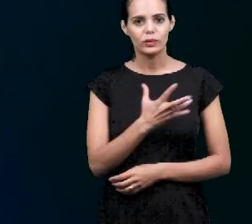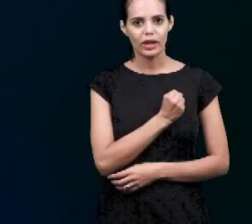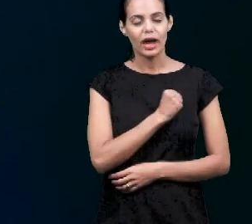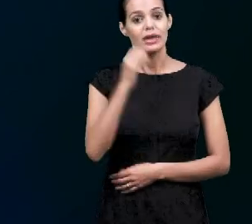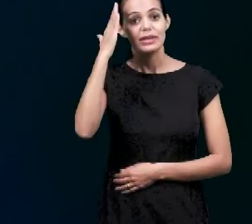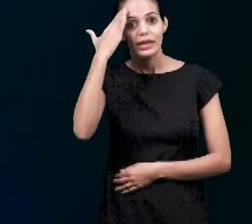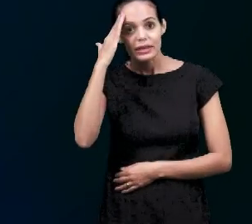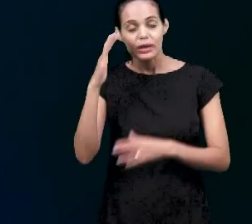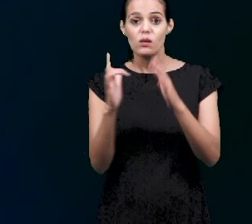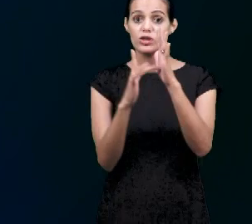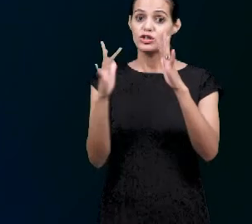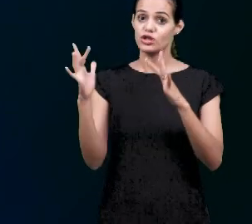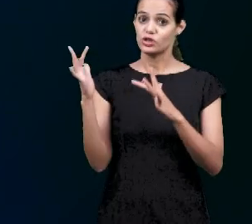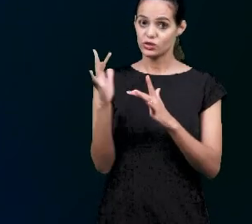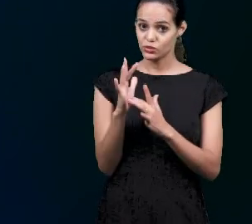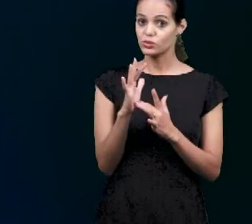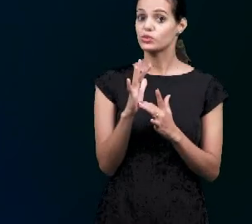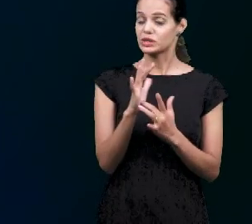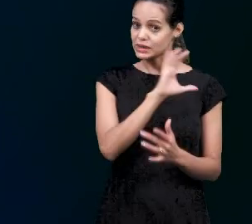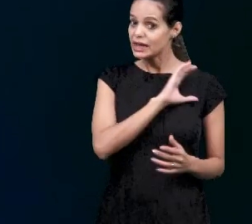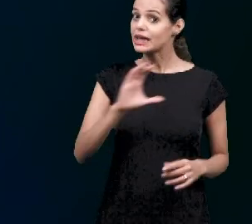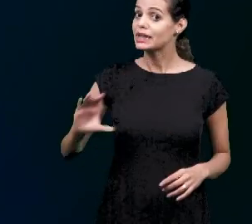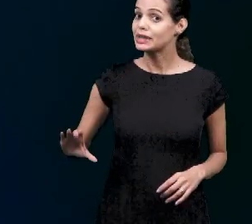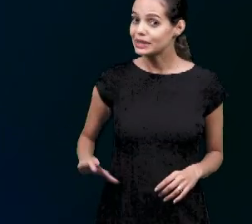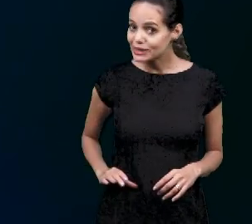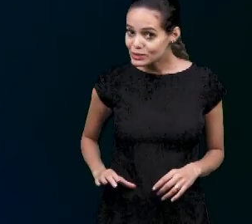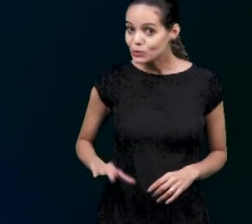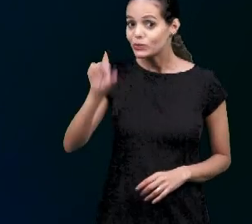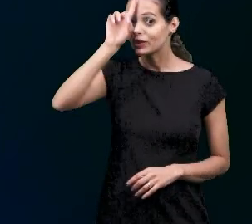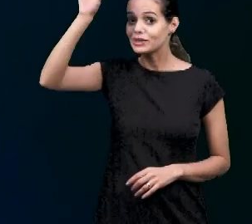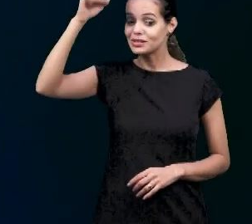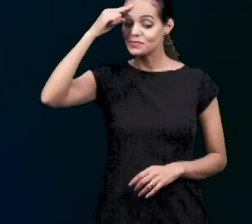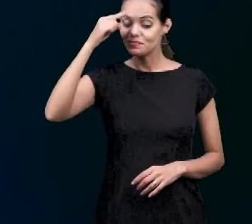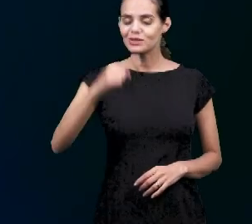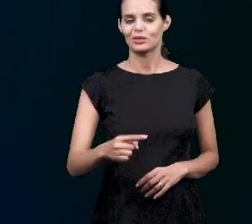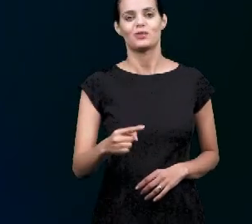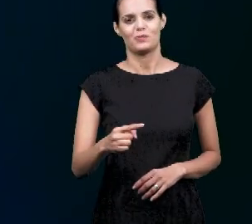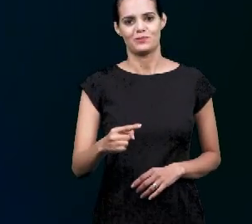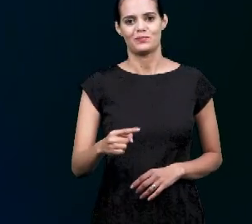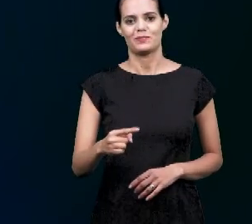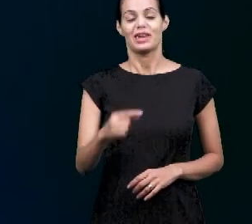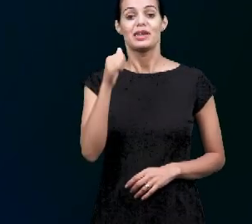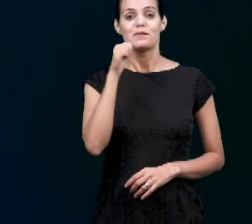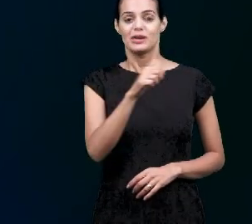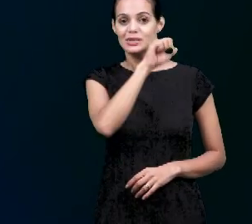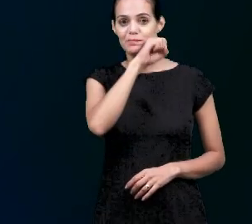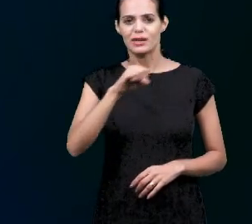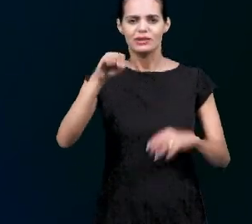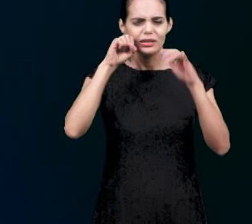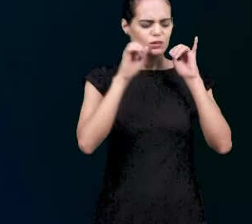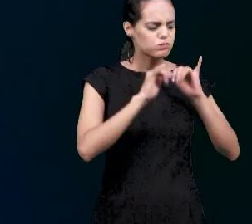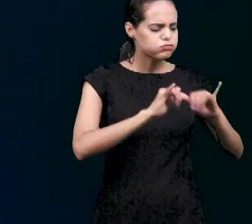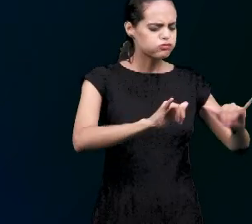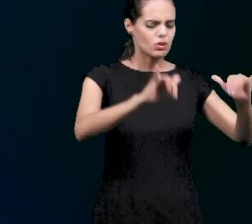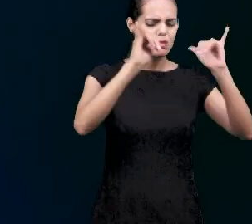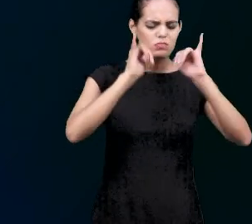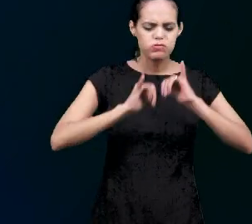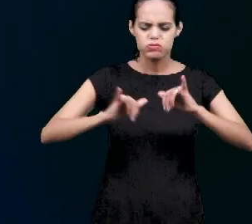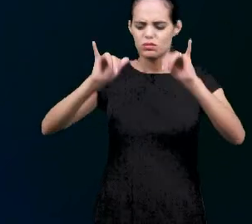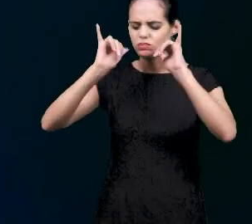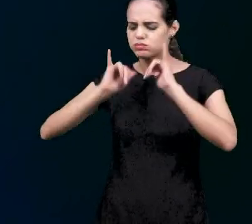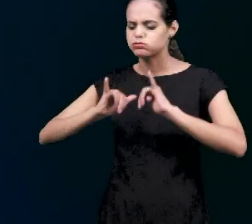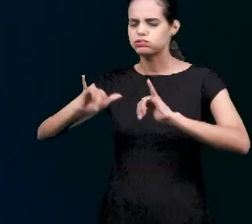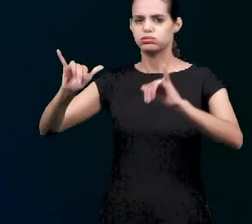visage, tu adoreras Dieu en publiant que Dieu est véritablement entre vous. » Le secret de son cœur est